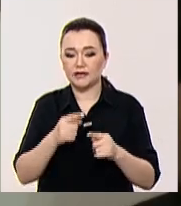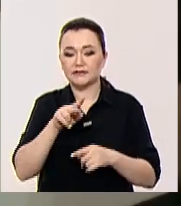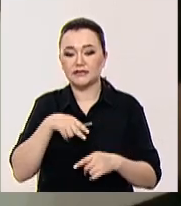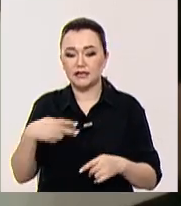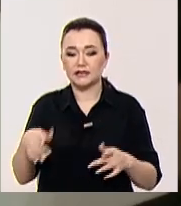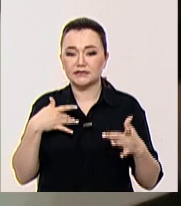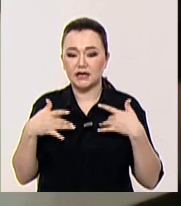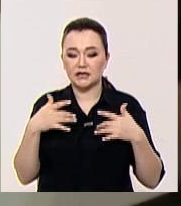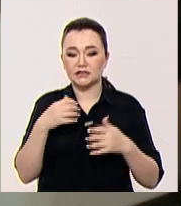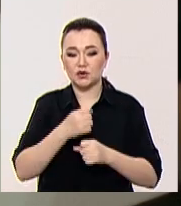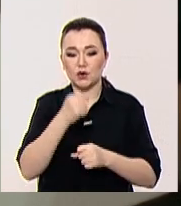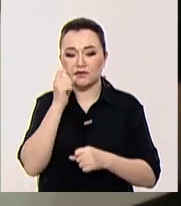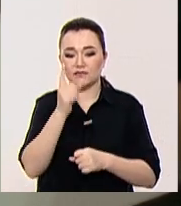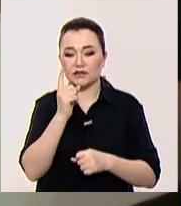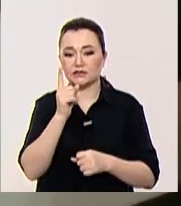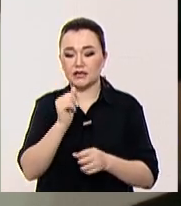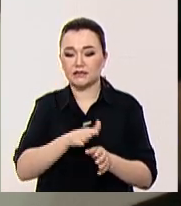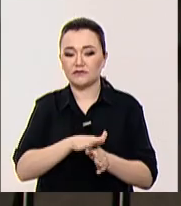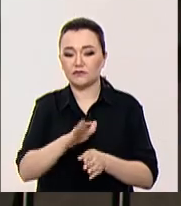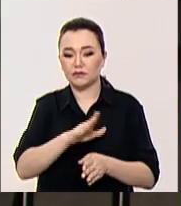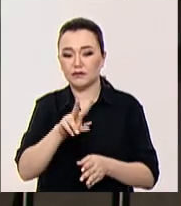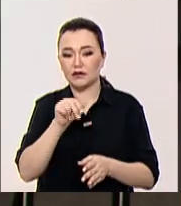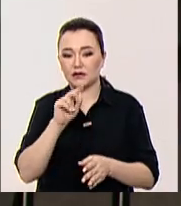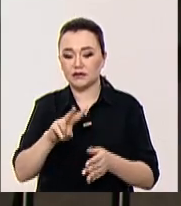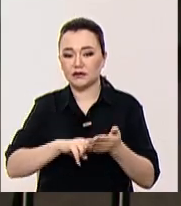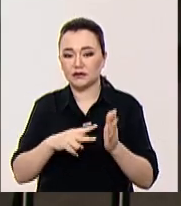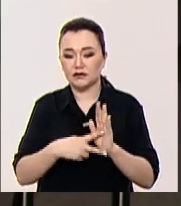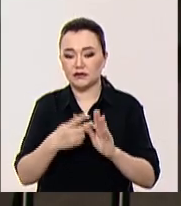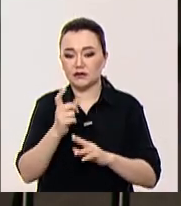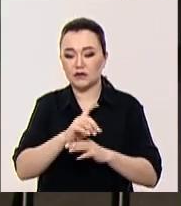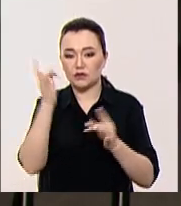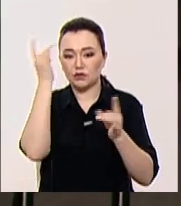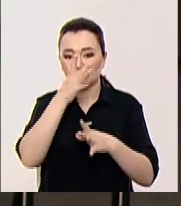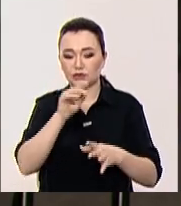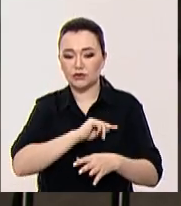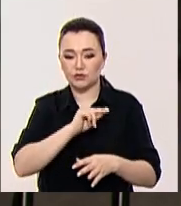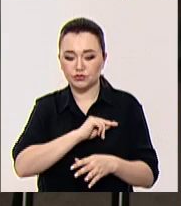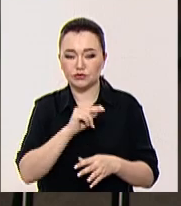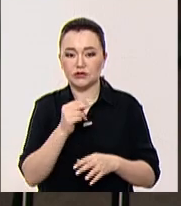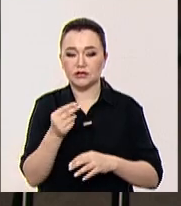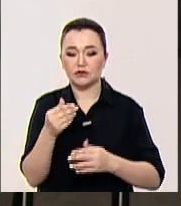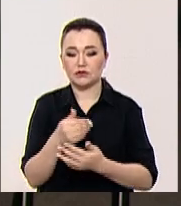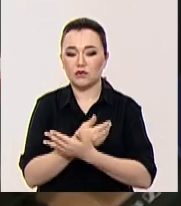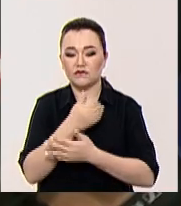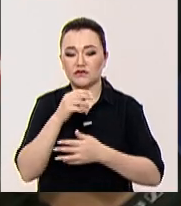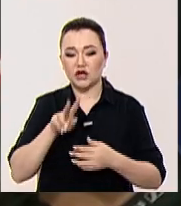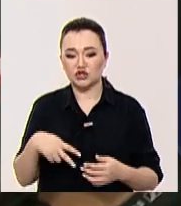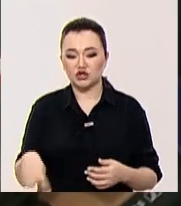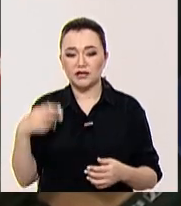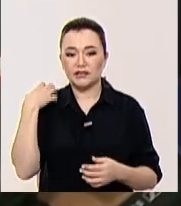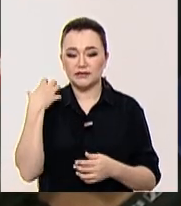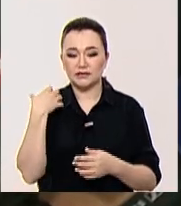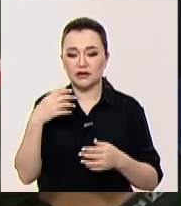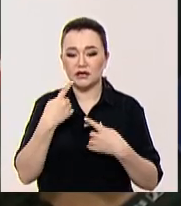театра получил строгий выговор за невыполнение плана. Кроме того, по словам культурных работников, с момента прихода новой начальницы по